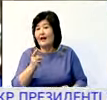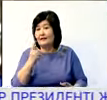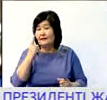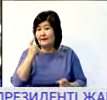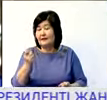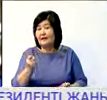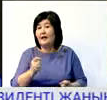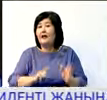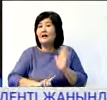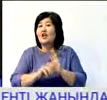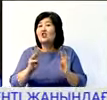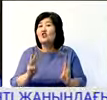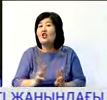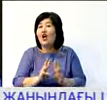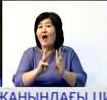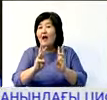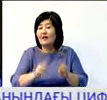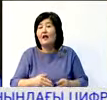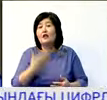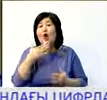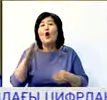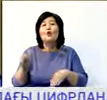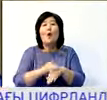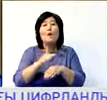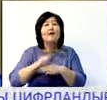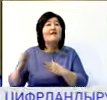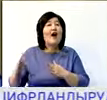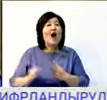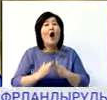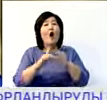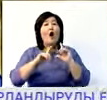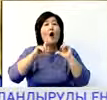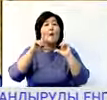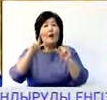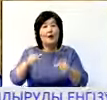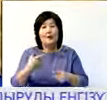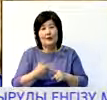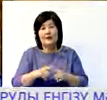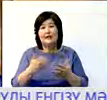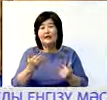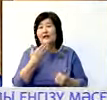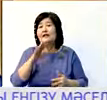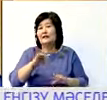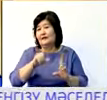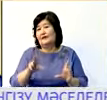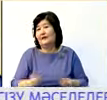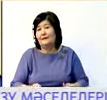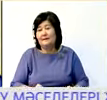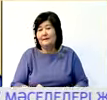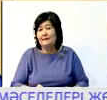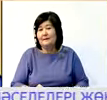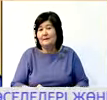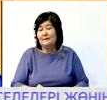12. Зажигание. Желаю вам доброго полета. Я Заря-1. Мы сейчас желаем вам доброго полета. Все нормально.